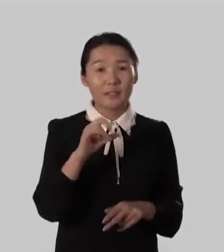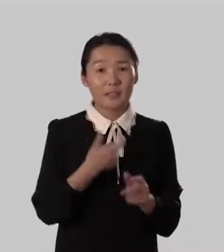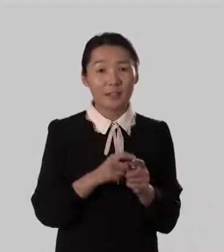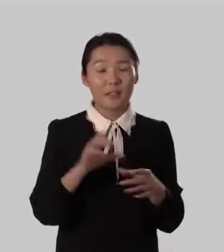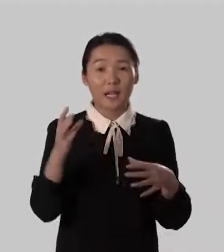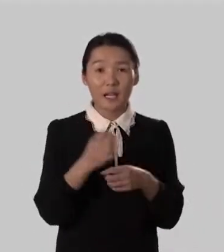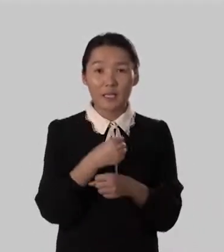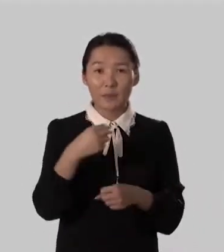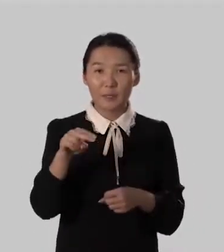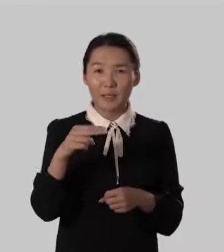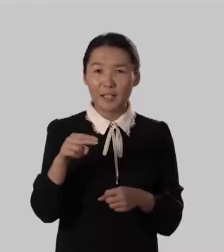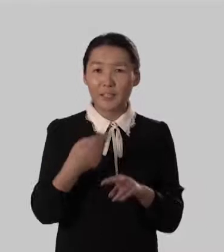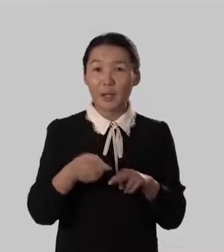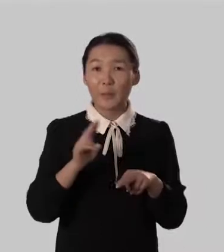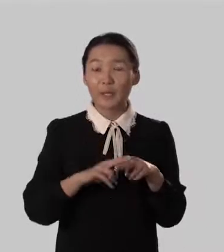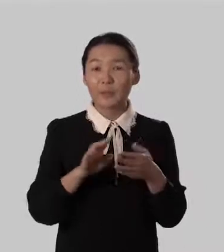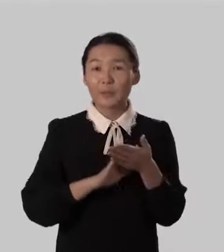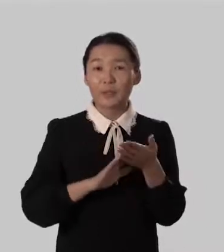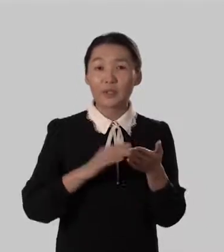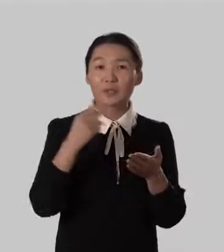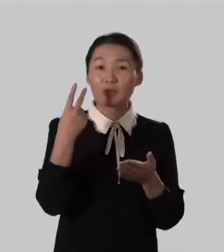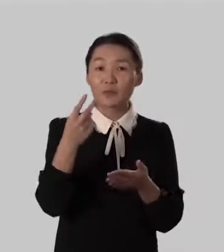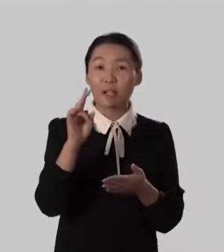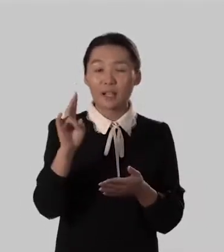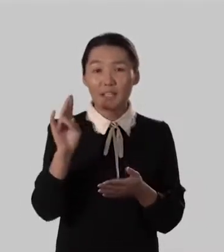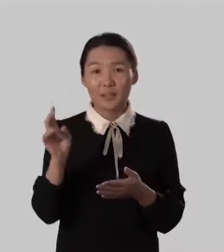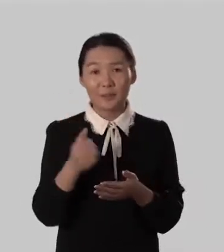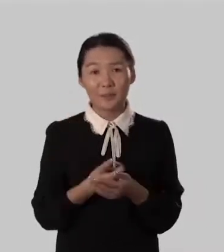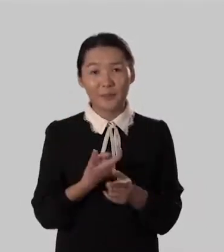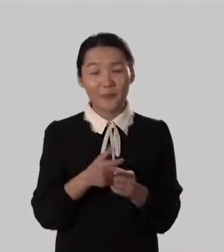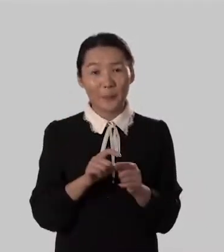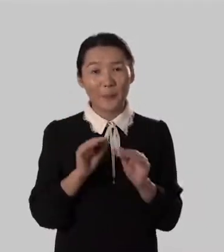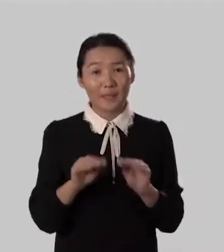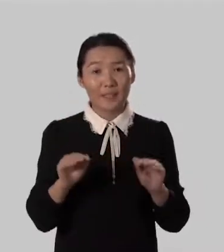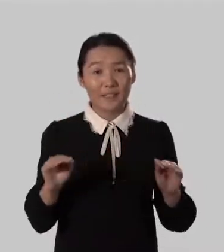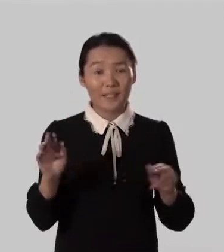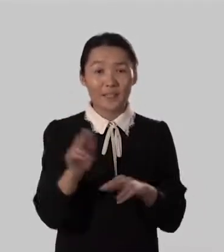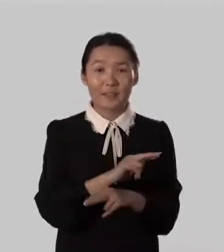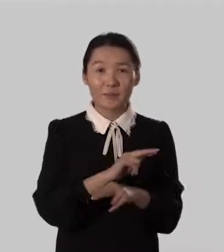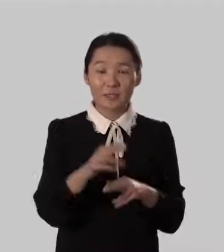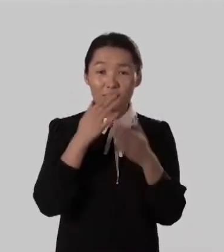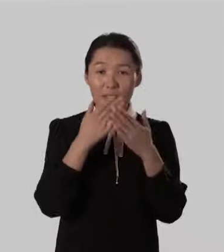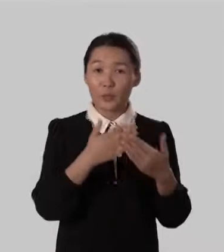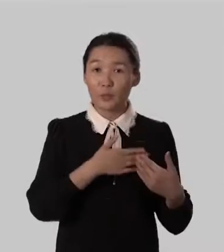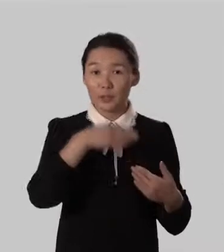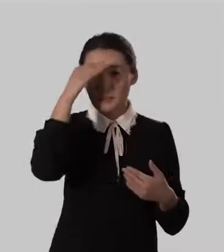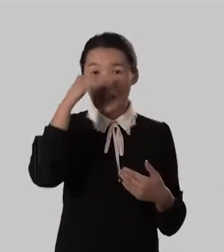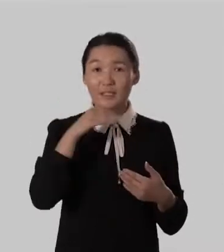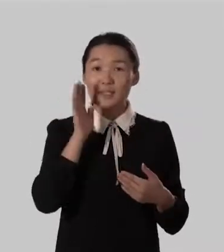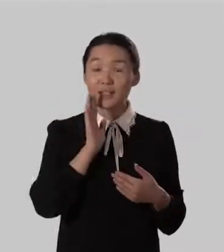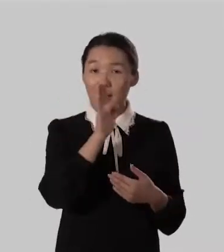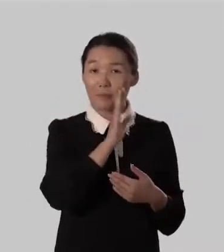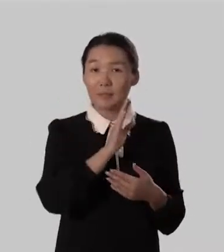это краткое прилагательное поэтому пишем с двумя н эти дети воспитаны любящими